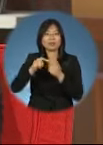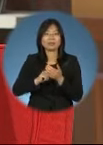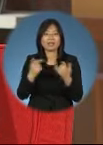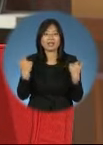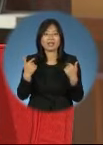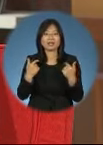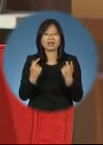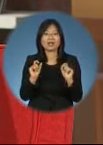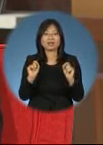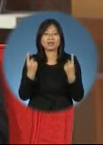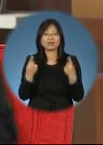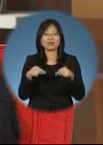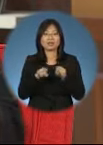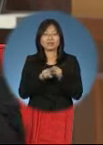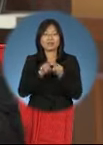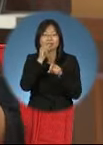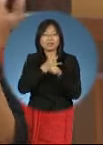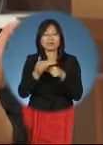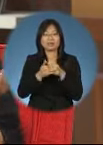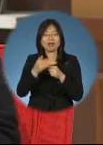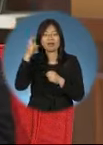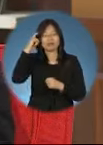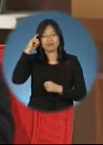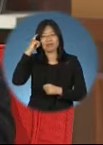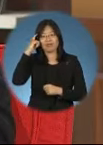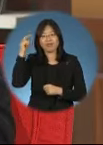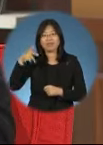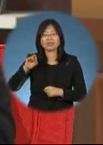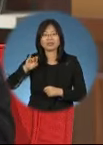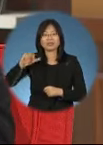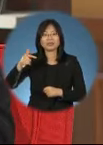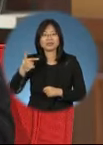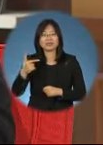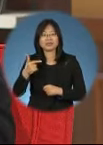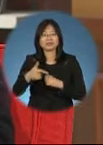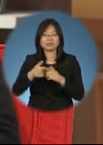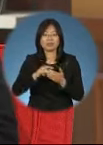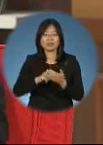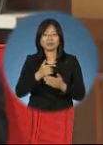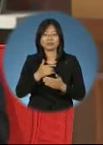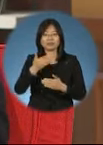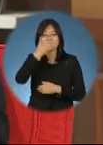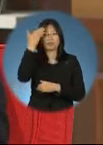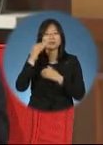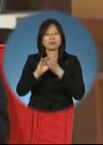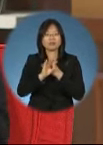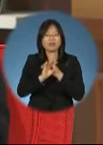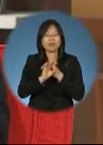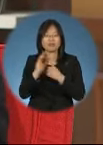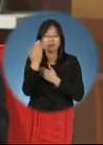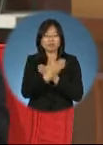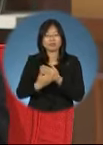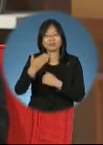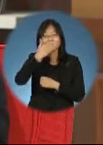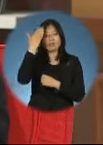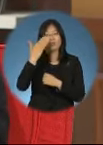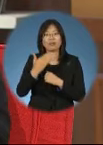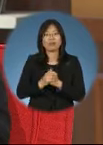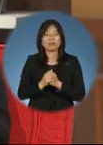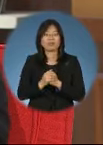같이 가는 거 아니에요. 정신이 마음이 젊으면 몸도 젊고 몸이